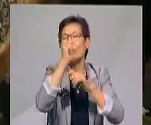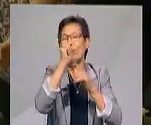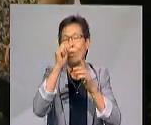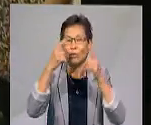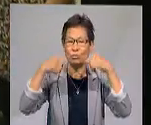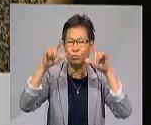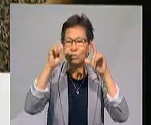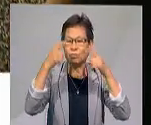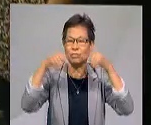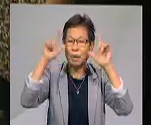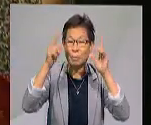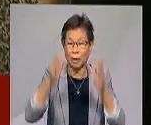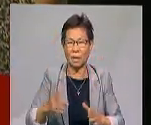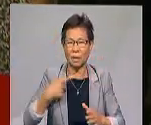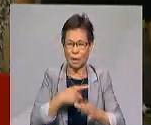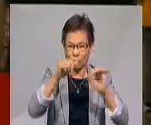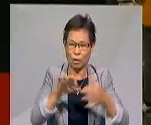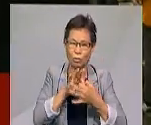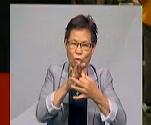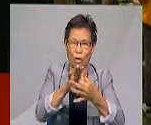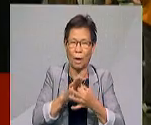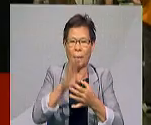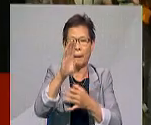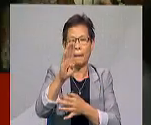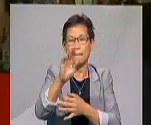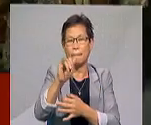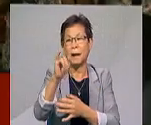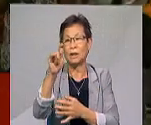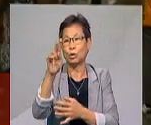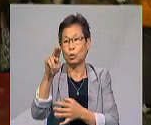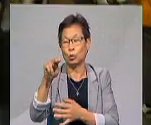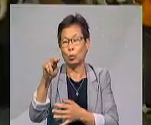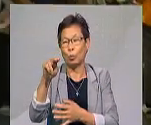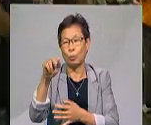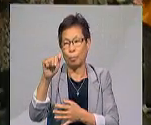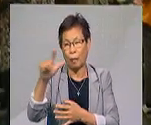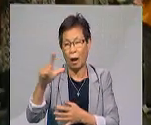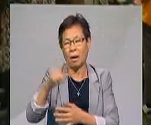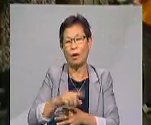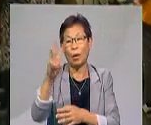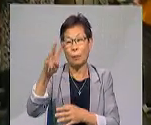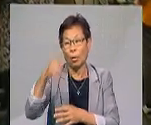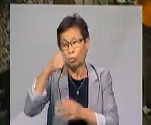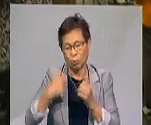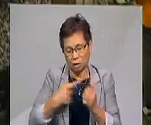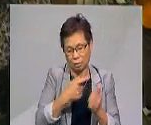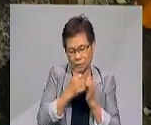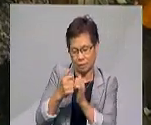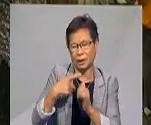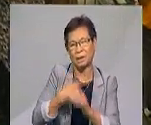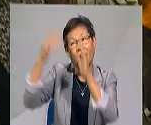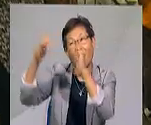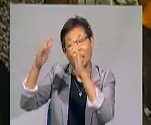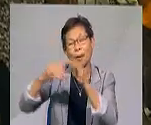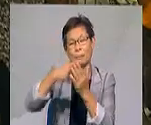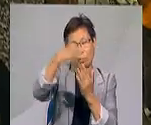boleh collaborate dengan pihak Baitulmal wilayah persekutuan lah, untuk kita bersama-sama. Dan kita mengharapkan sebenarnya program